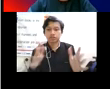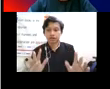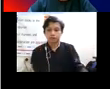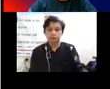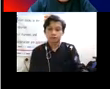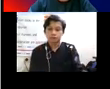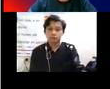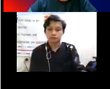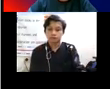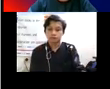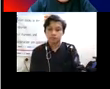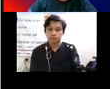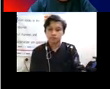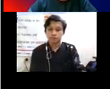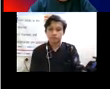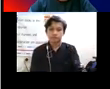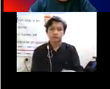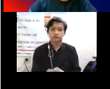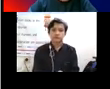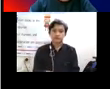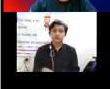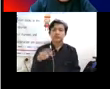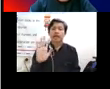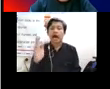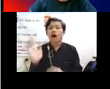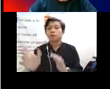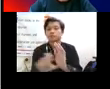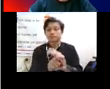kita pilih menu yang atas ada menu